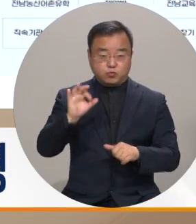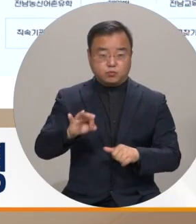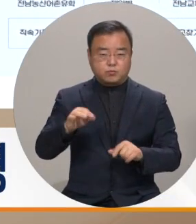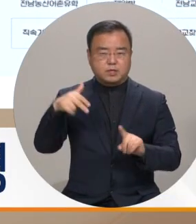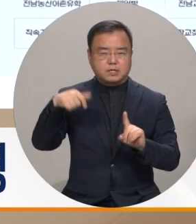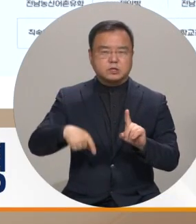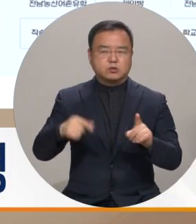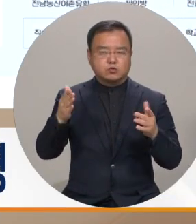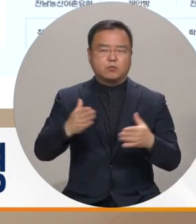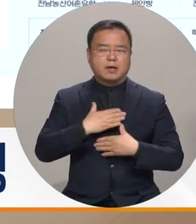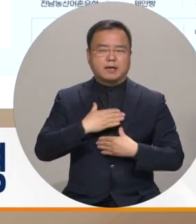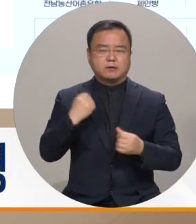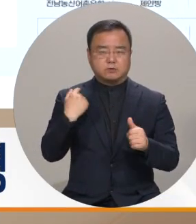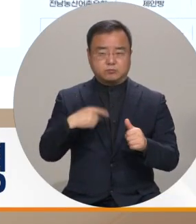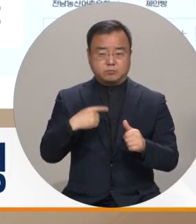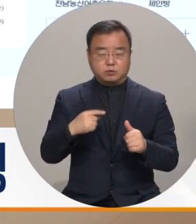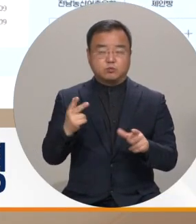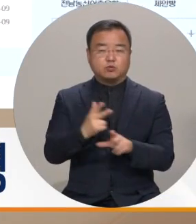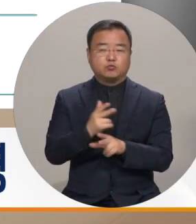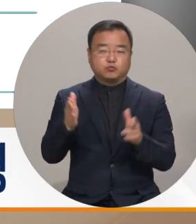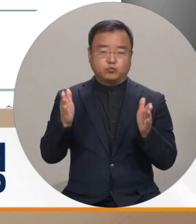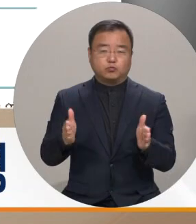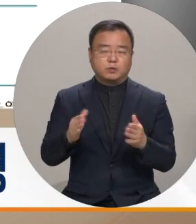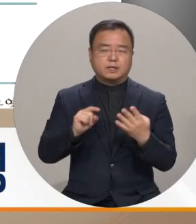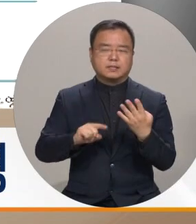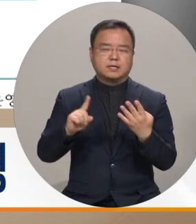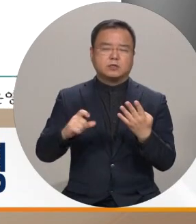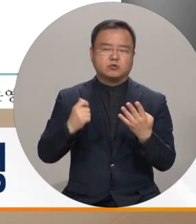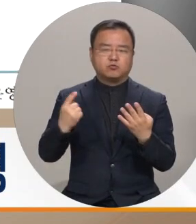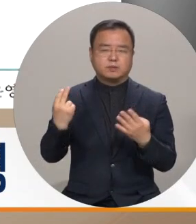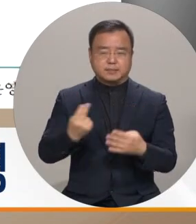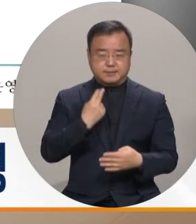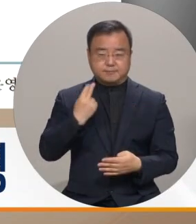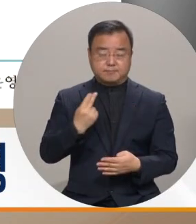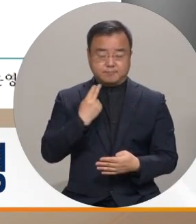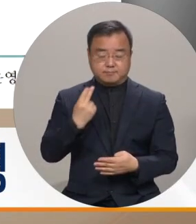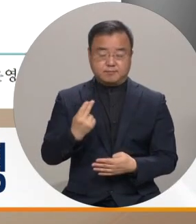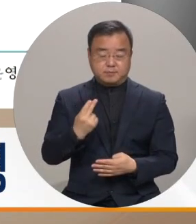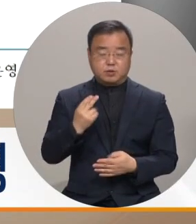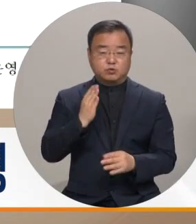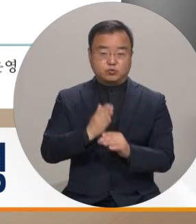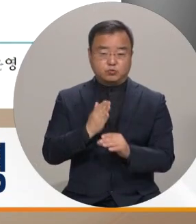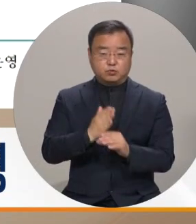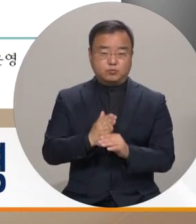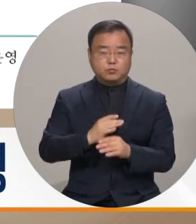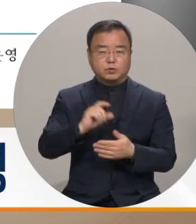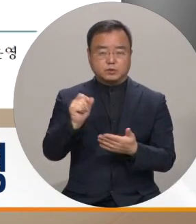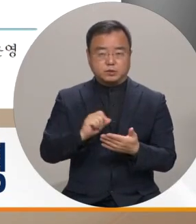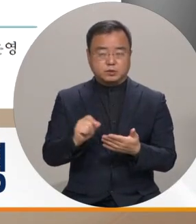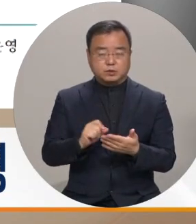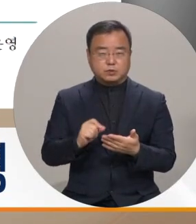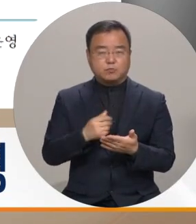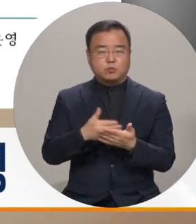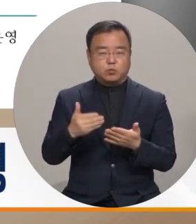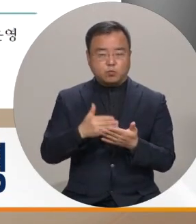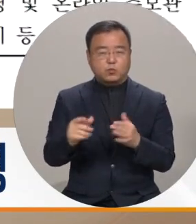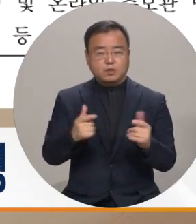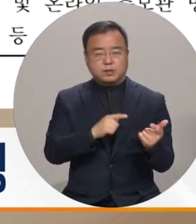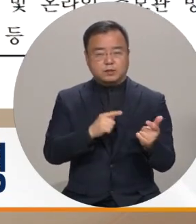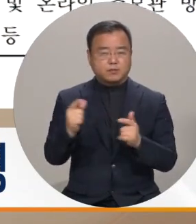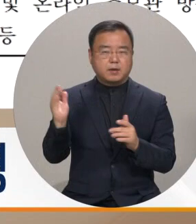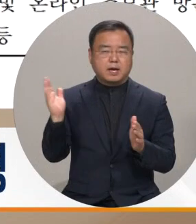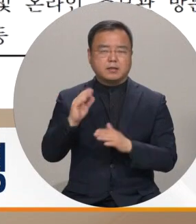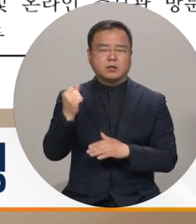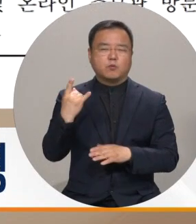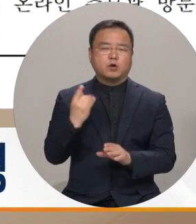동안 안전 주간으로 정했습니다. 4.16 생명과 안전을 주제로 한 작품 공모전이나 학생회를 중심으로 한 세월호